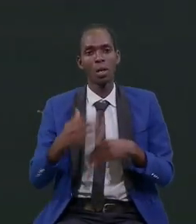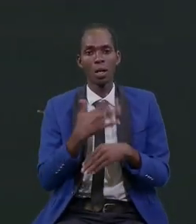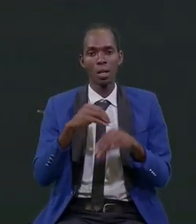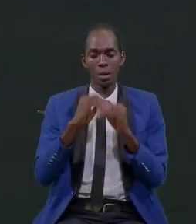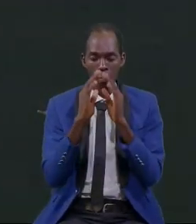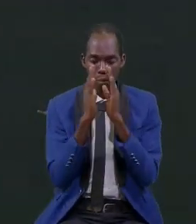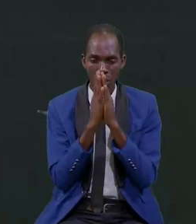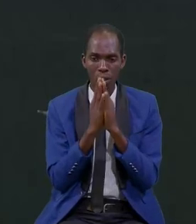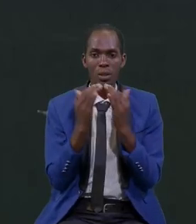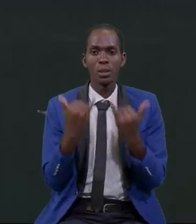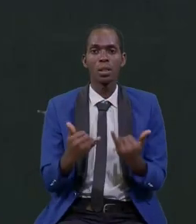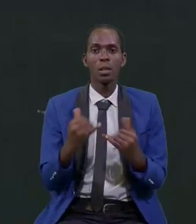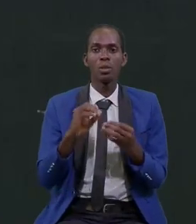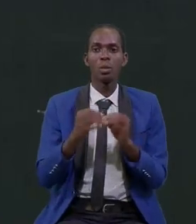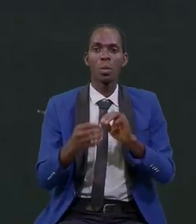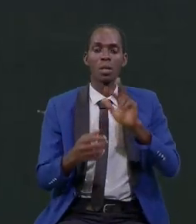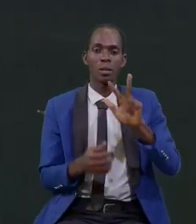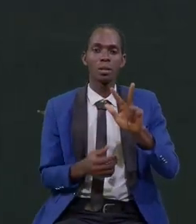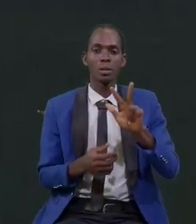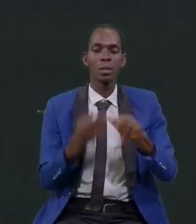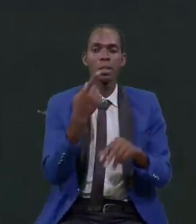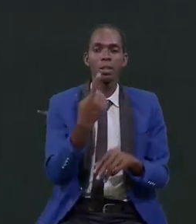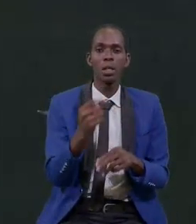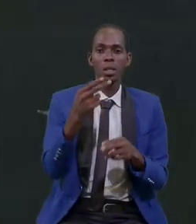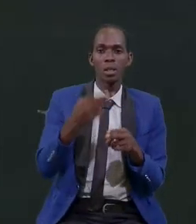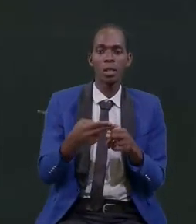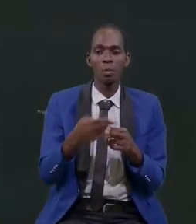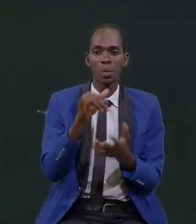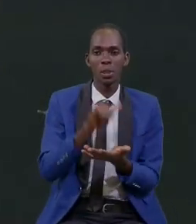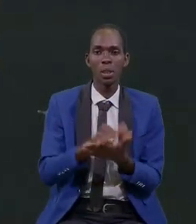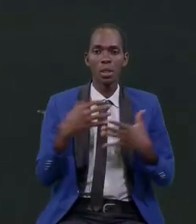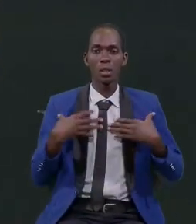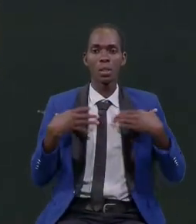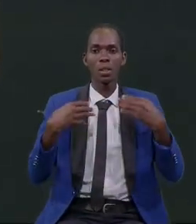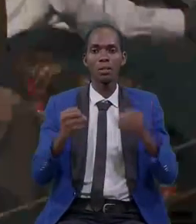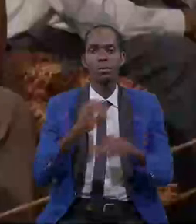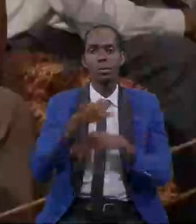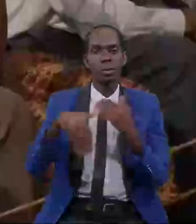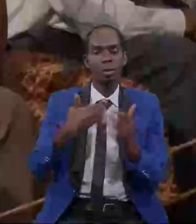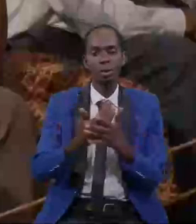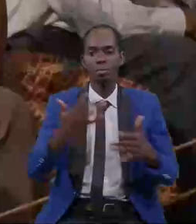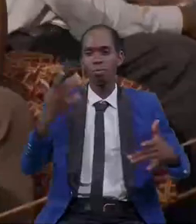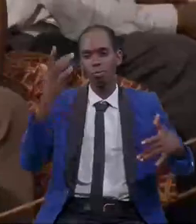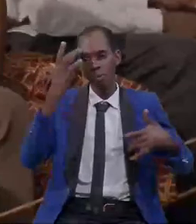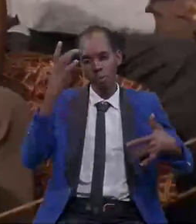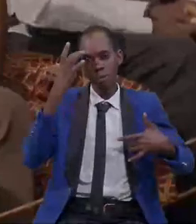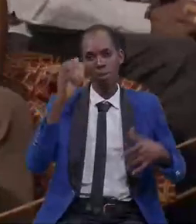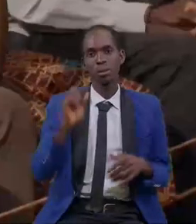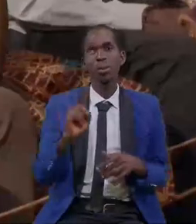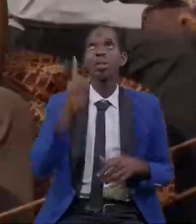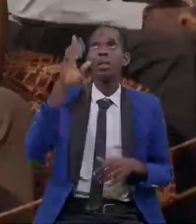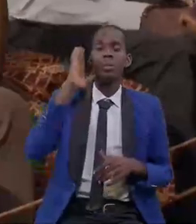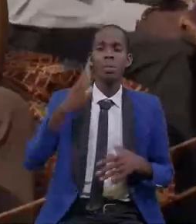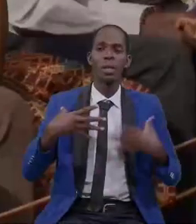maintenant, le nom qui guérit toute maladie du moi ou de Satan. Il va te